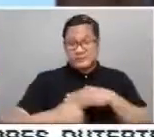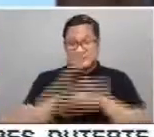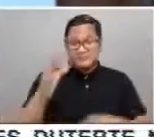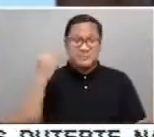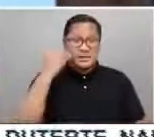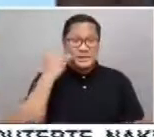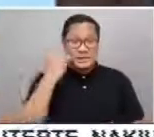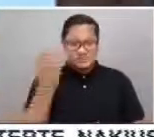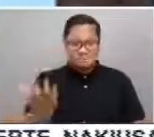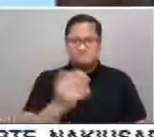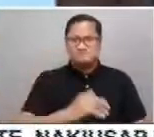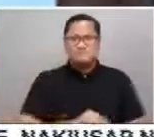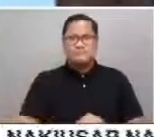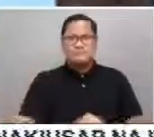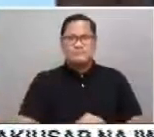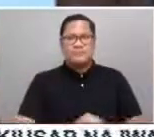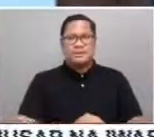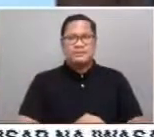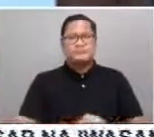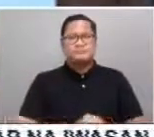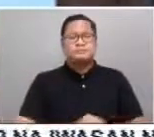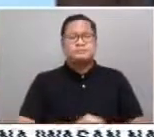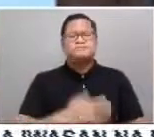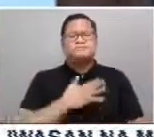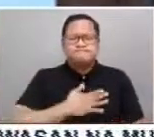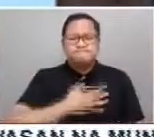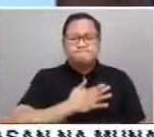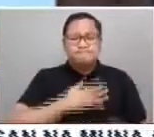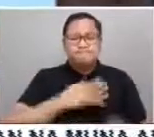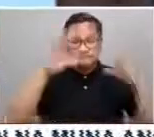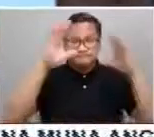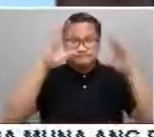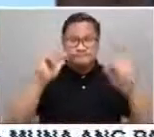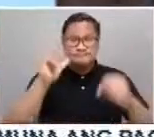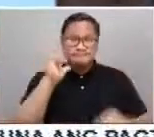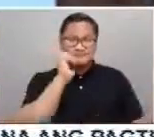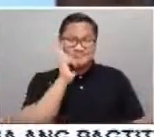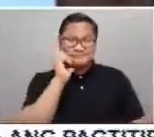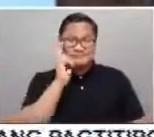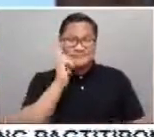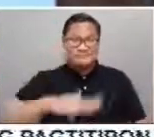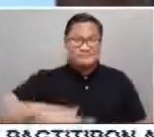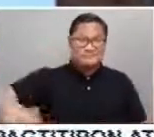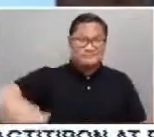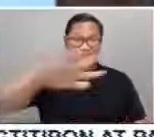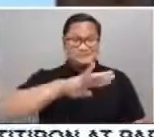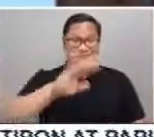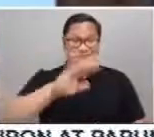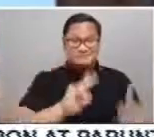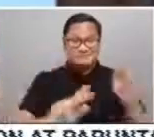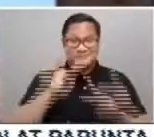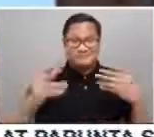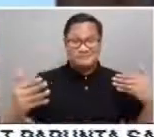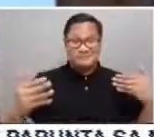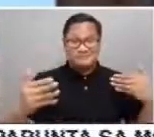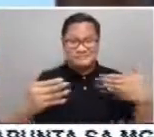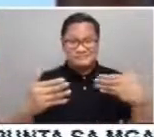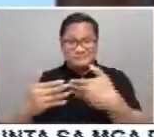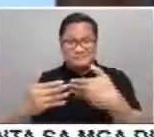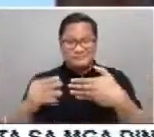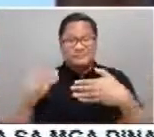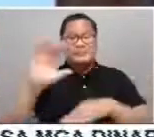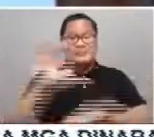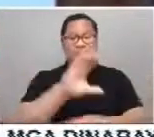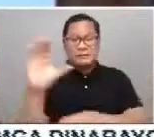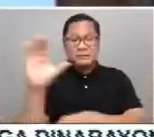to during Christmas time. Look at it this way. All of the Christmas of your